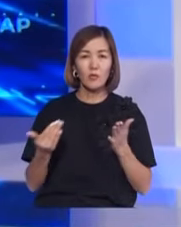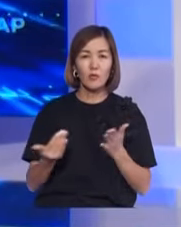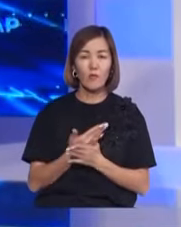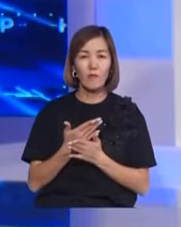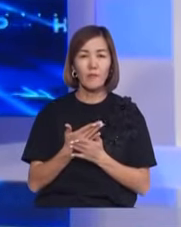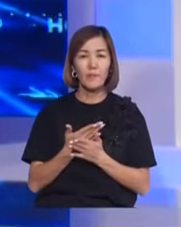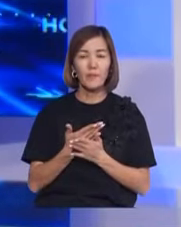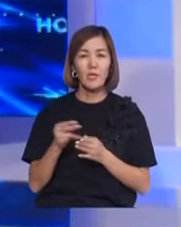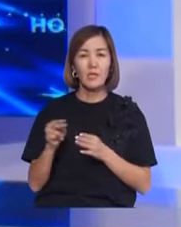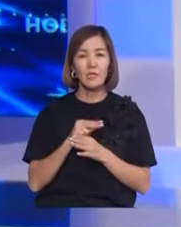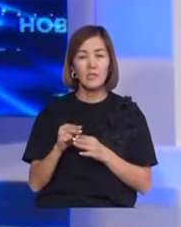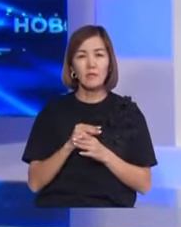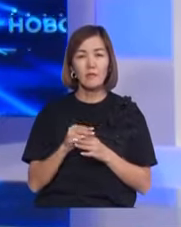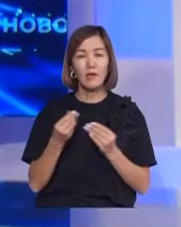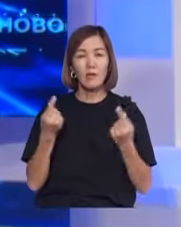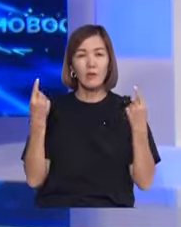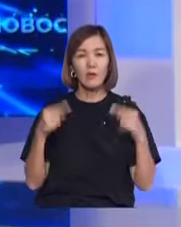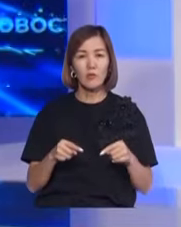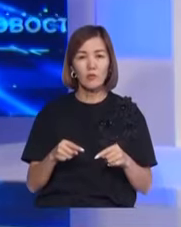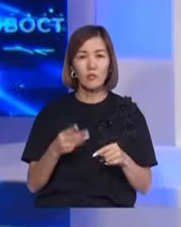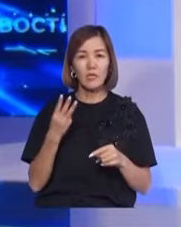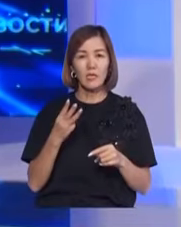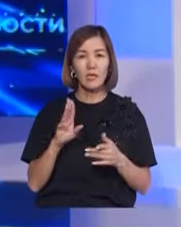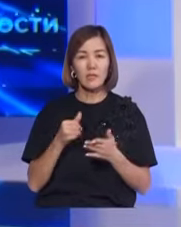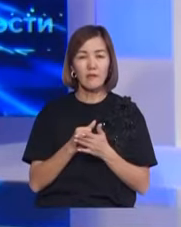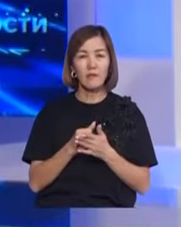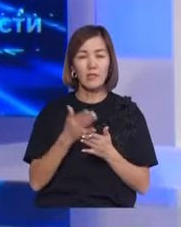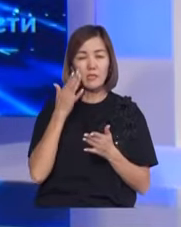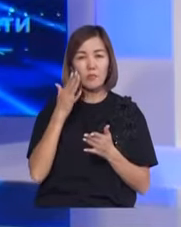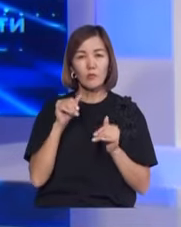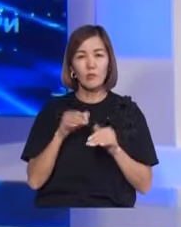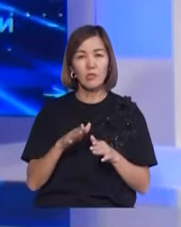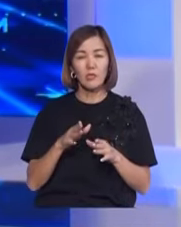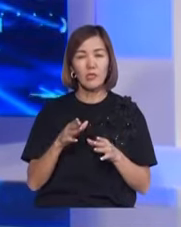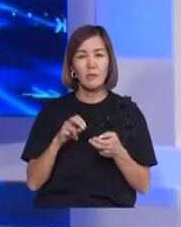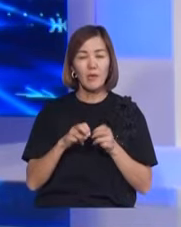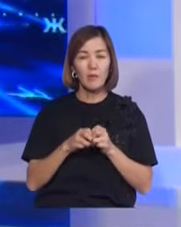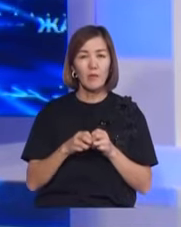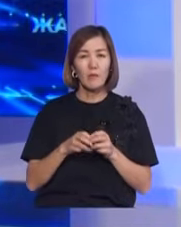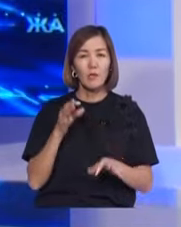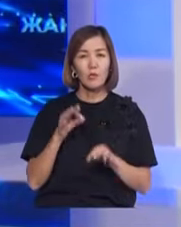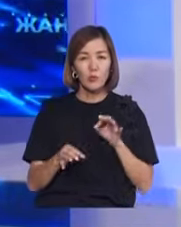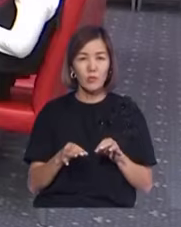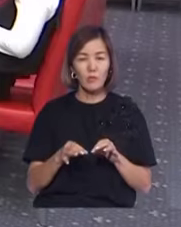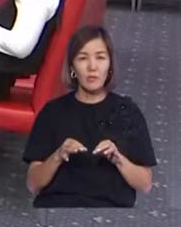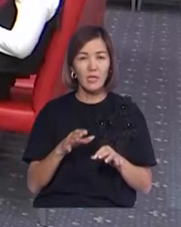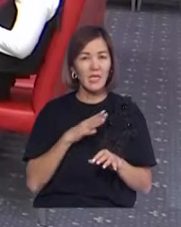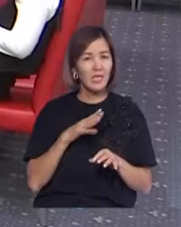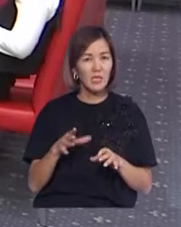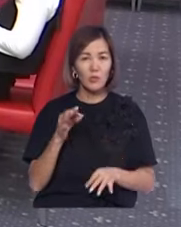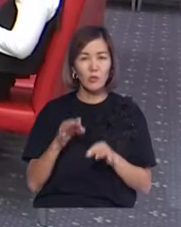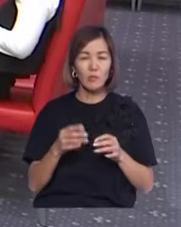поправкам, действующий закон о банкротстве предусматривает три основных способа решения финансовых проблем. Судебное и